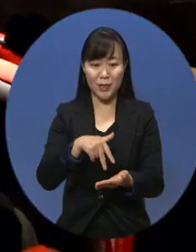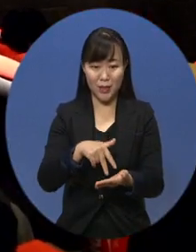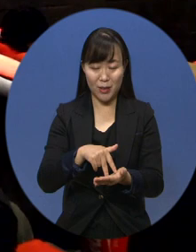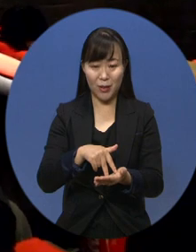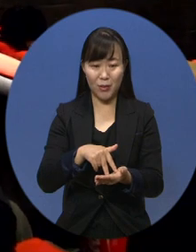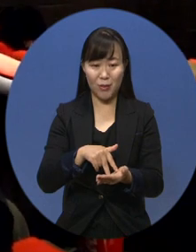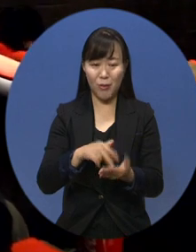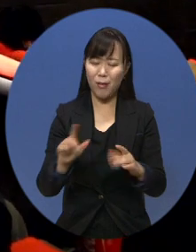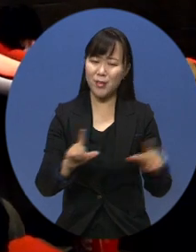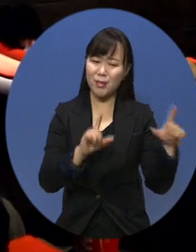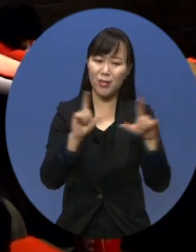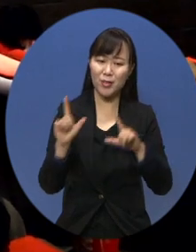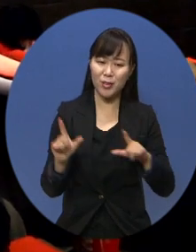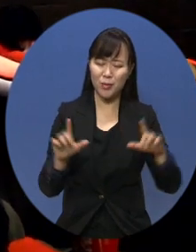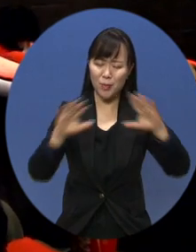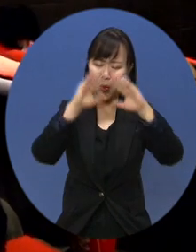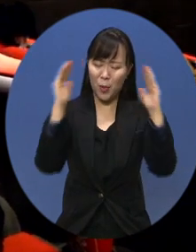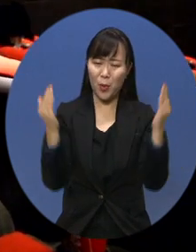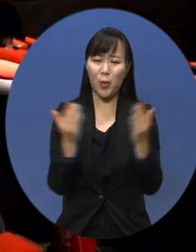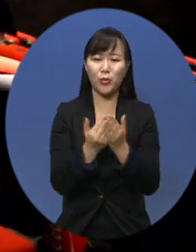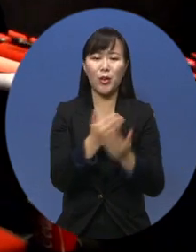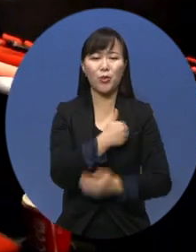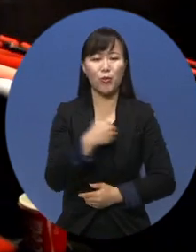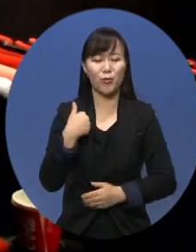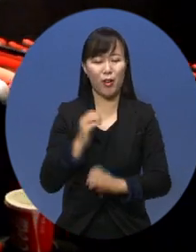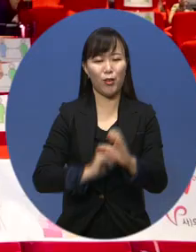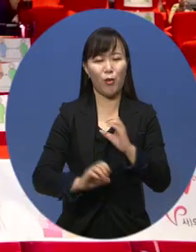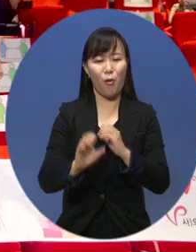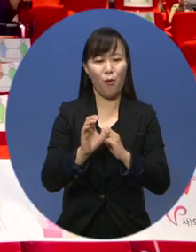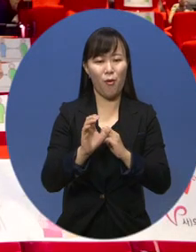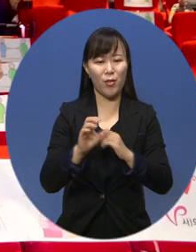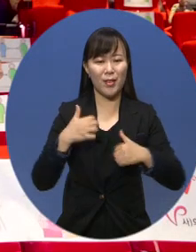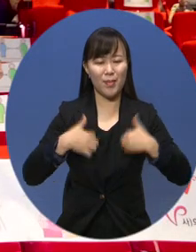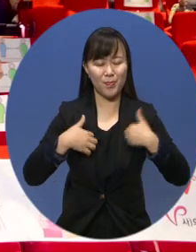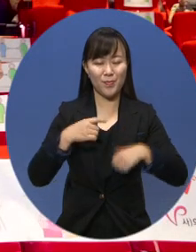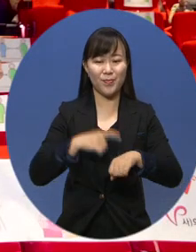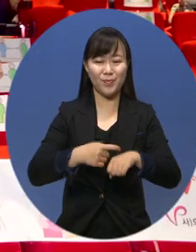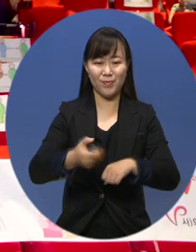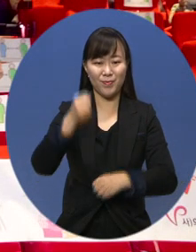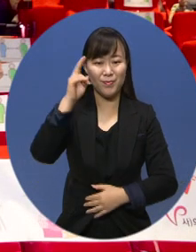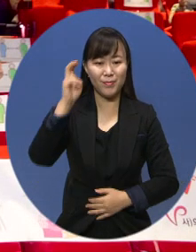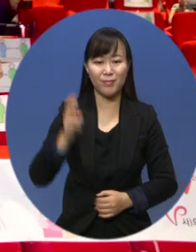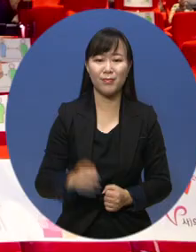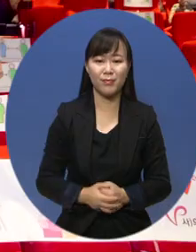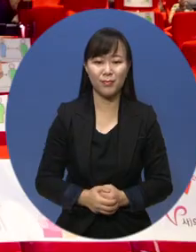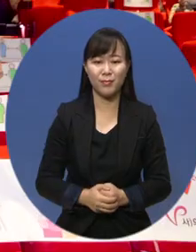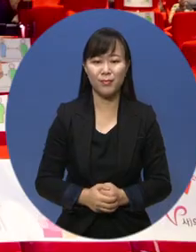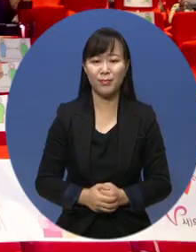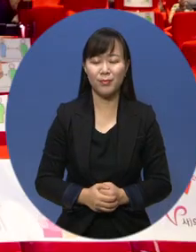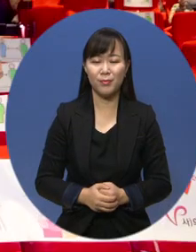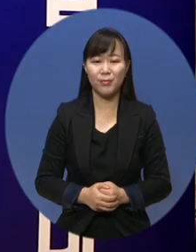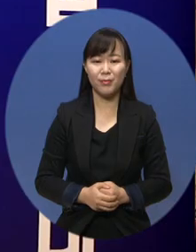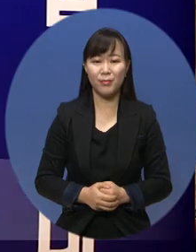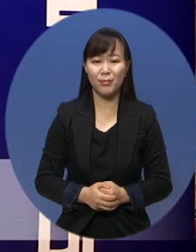보낼 수 있어서 인지 모두들 더 여유있는 기쁨의 시간을 보낼 것 같습니다